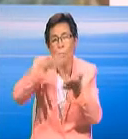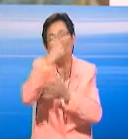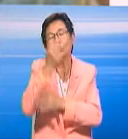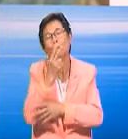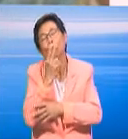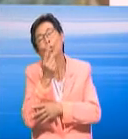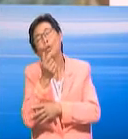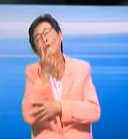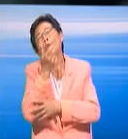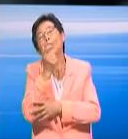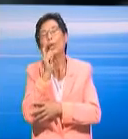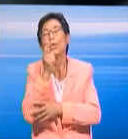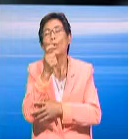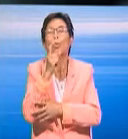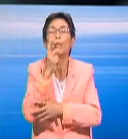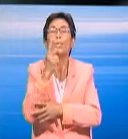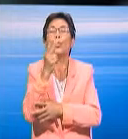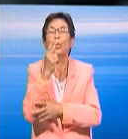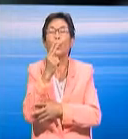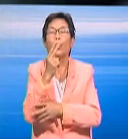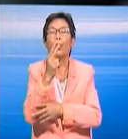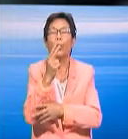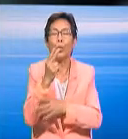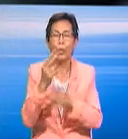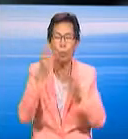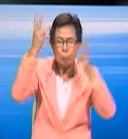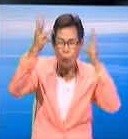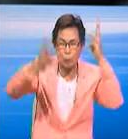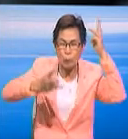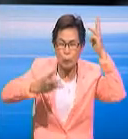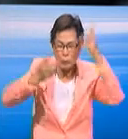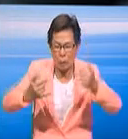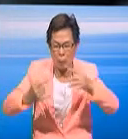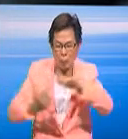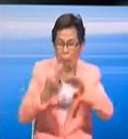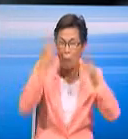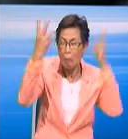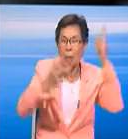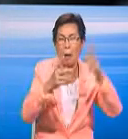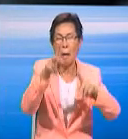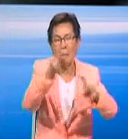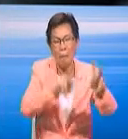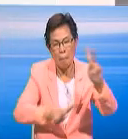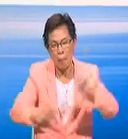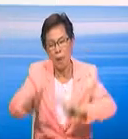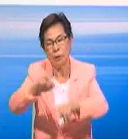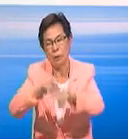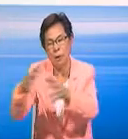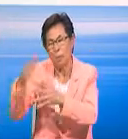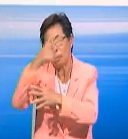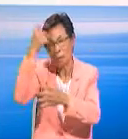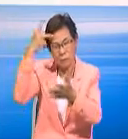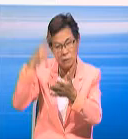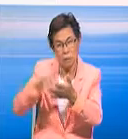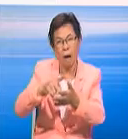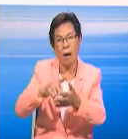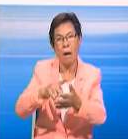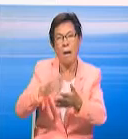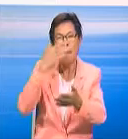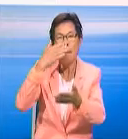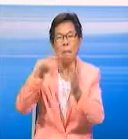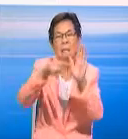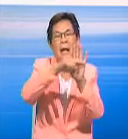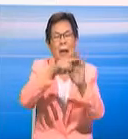menghisap vape itu menimbulkan kebimbangan di kalangan penduduk di Amerika Syarikat selepas kesan jangka panjang